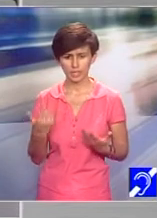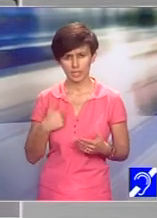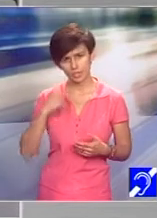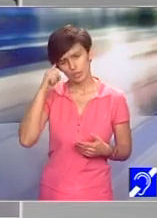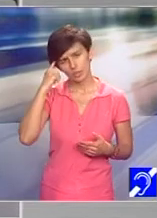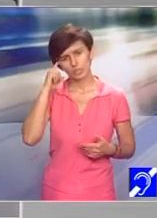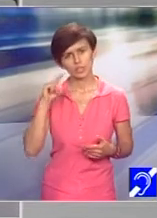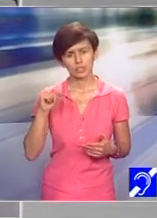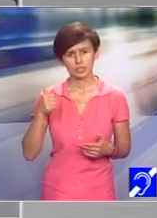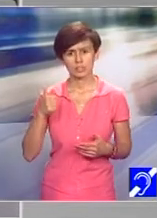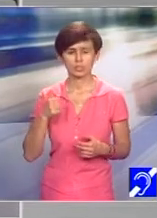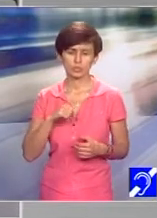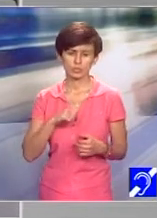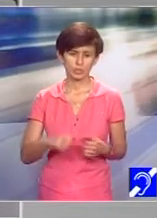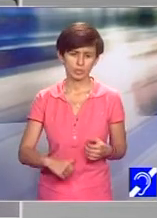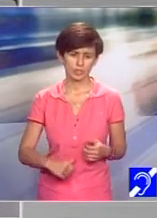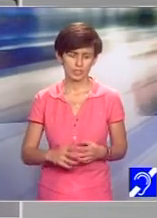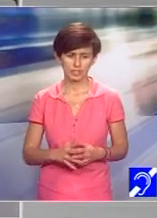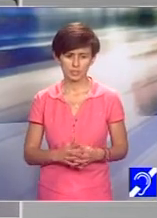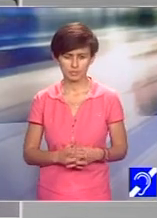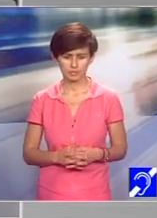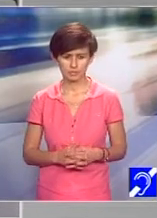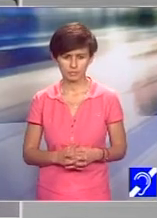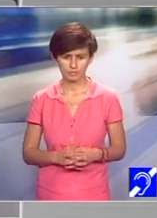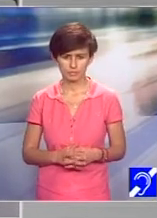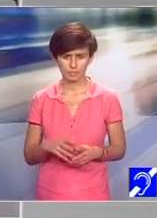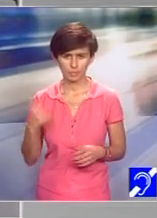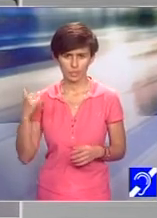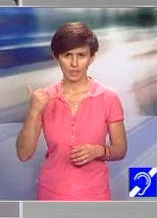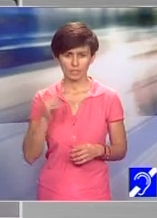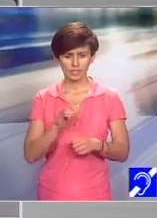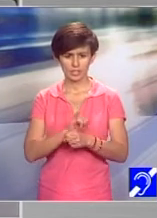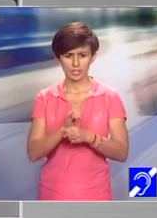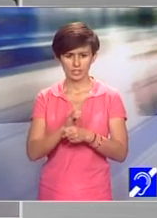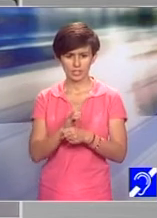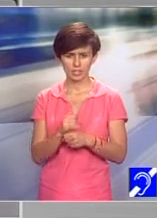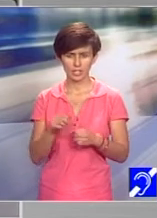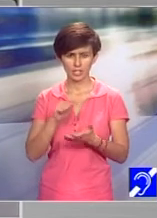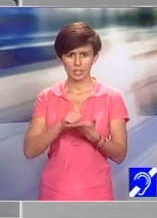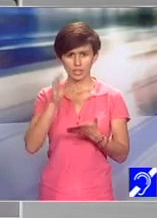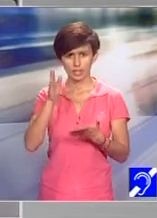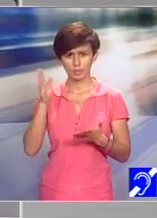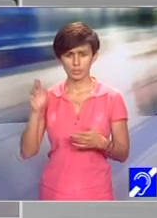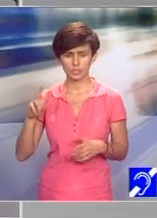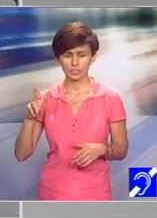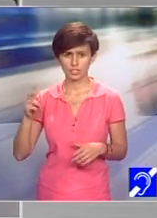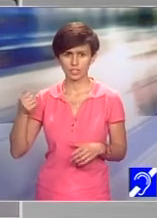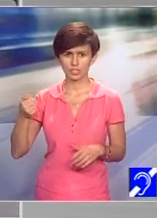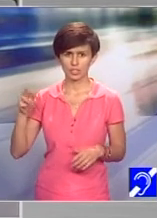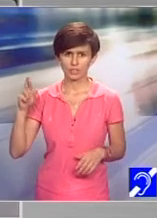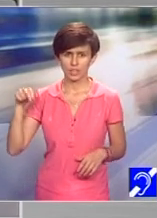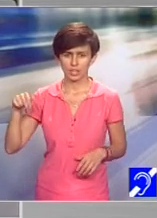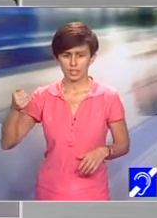cei 21 de ani de profesie. Vin directoarea bibliotecii din Varna, o bibliotecă care acum